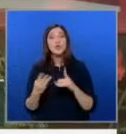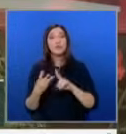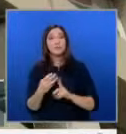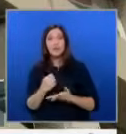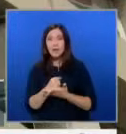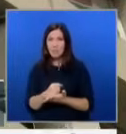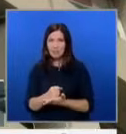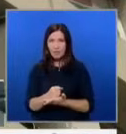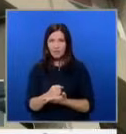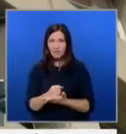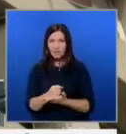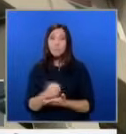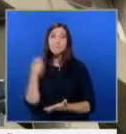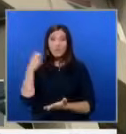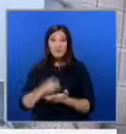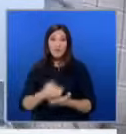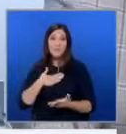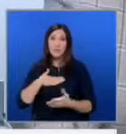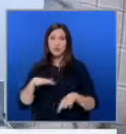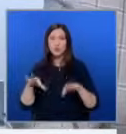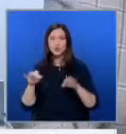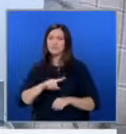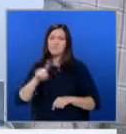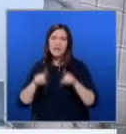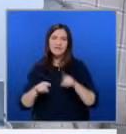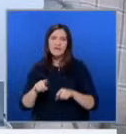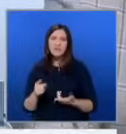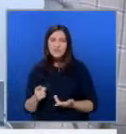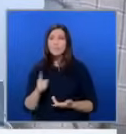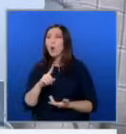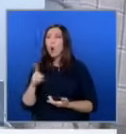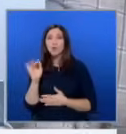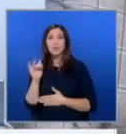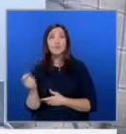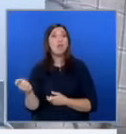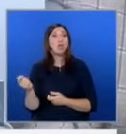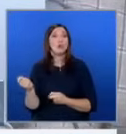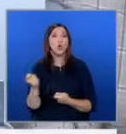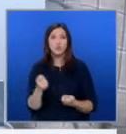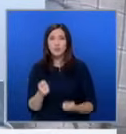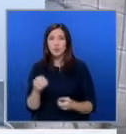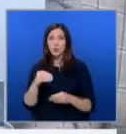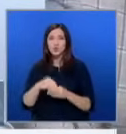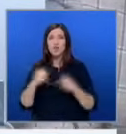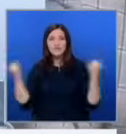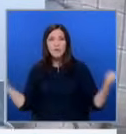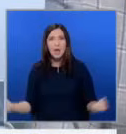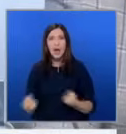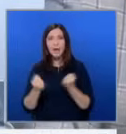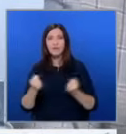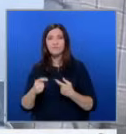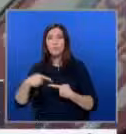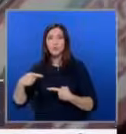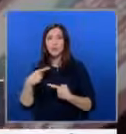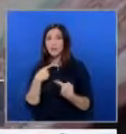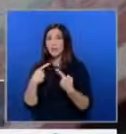третия мандат потвърждаваме нашата готовност, независимо кой ще бъде носител, да участваме активно в